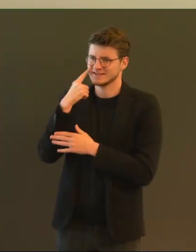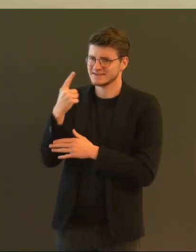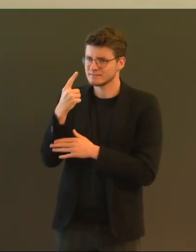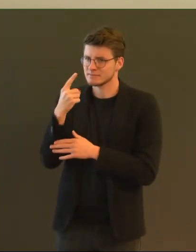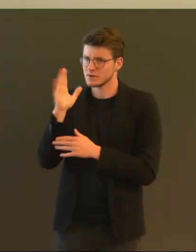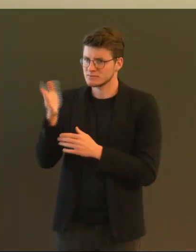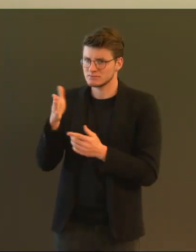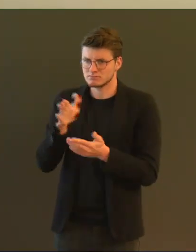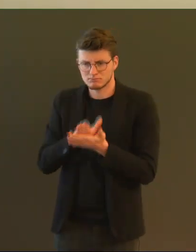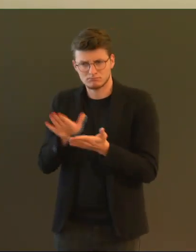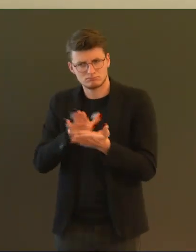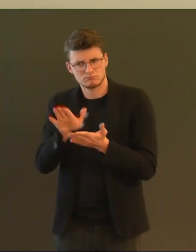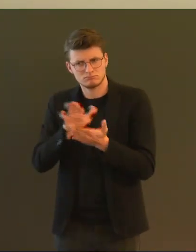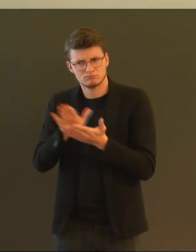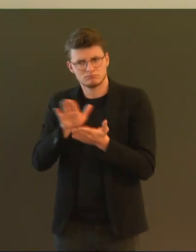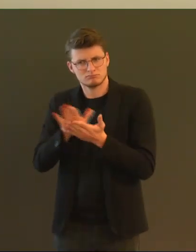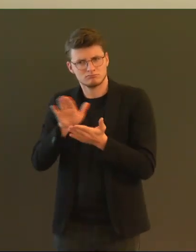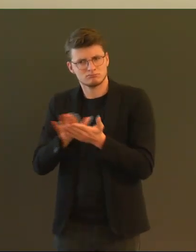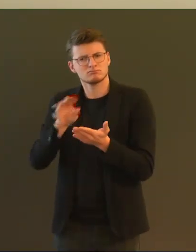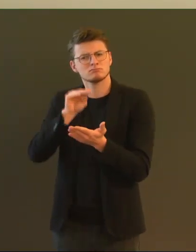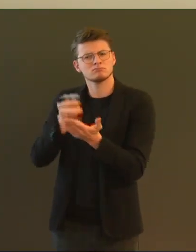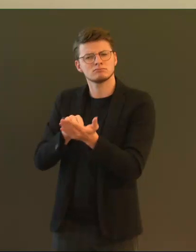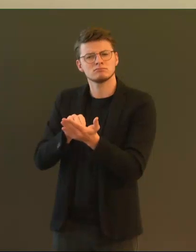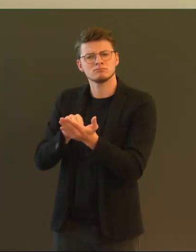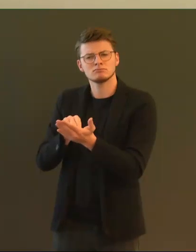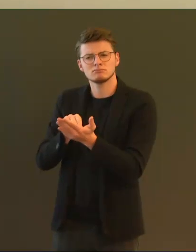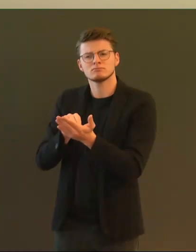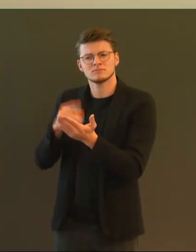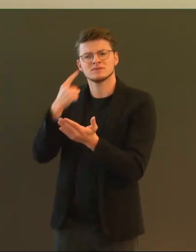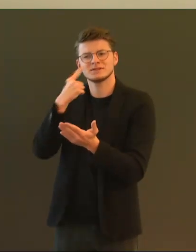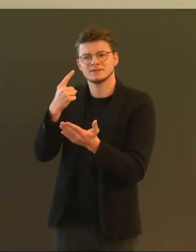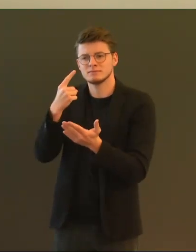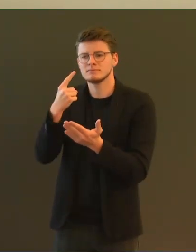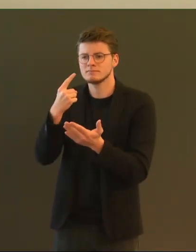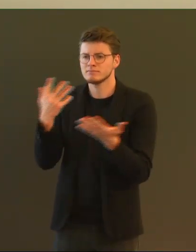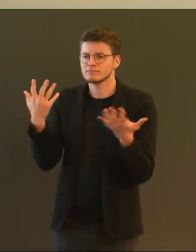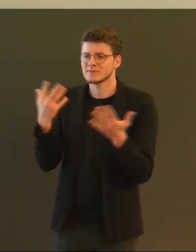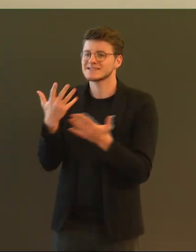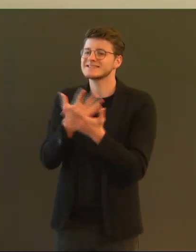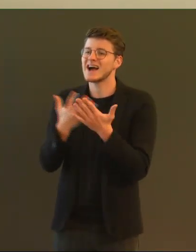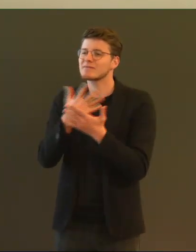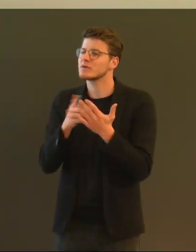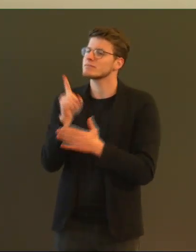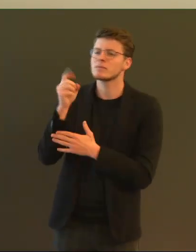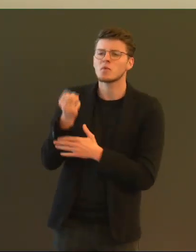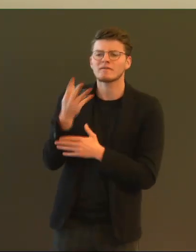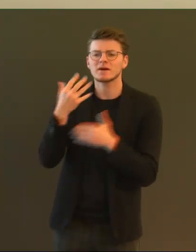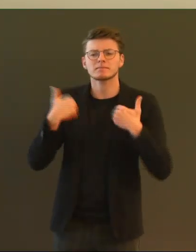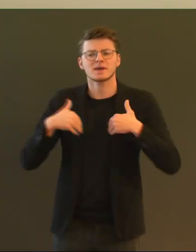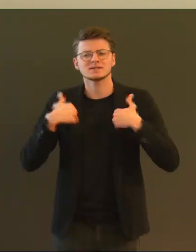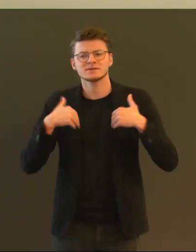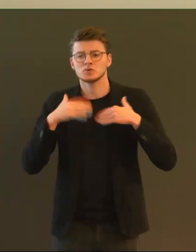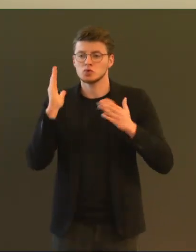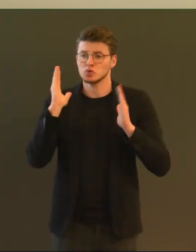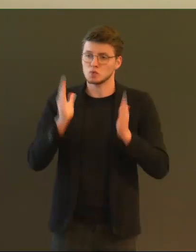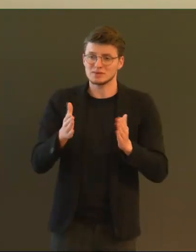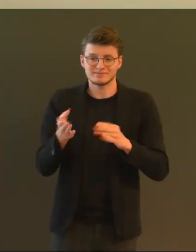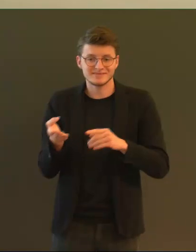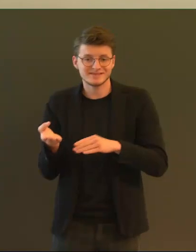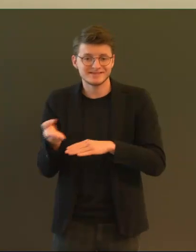naar de cijfers van de absolute oversterfte, dus het totaal aantal overlijdens die gerapporteerd worden in een